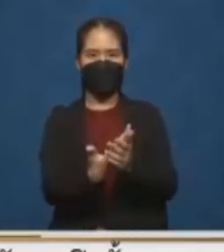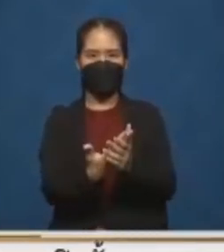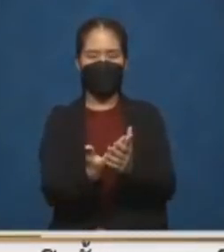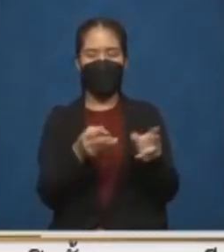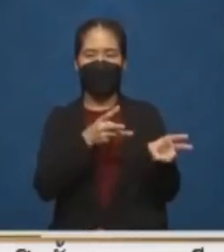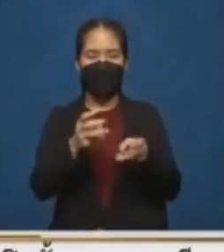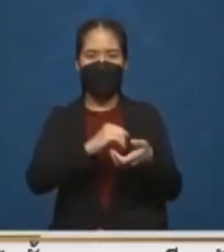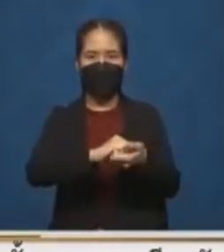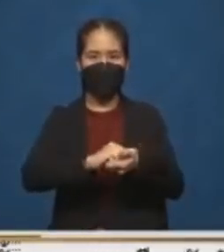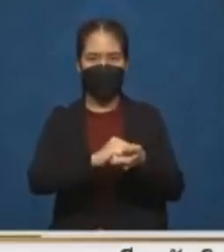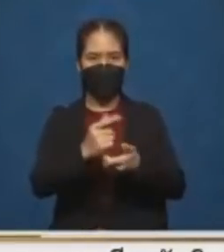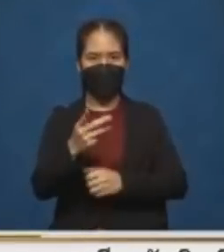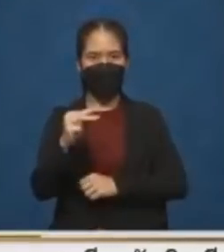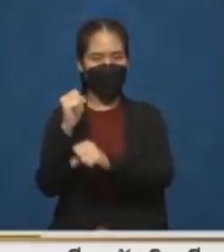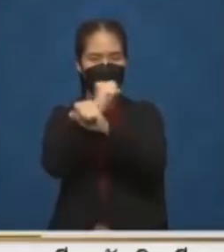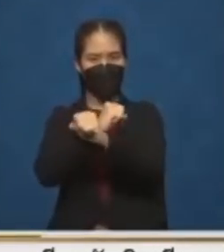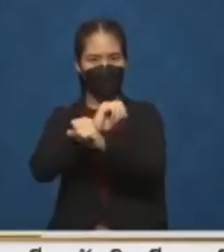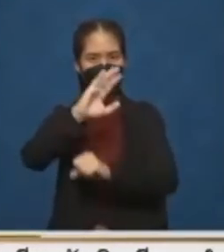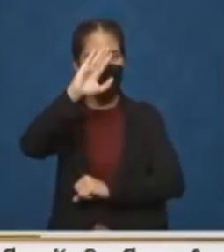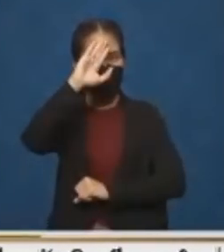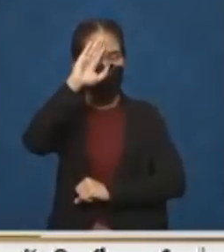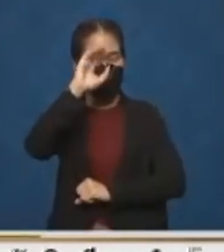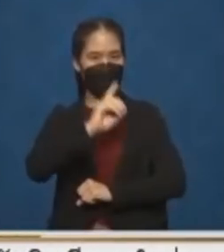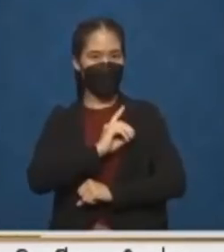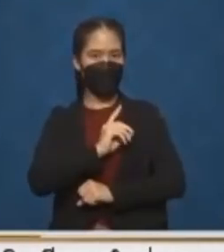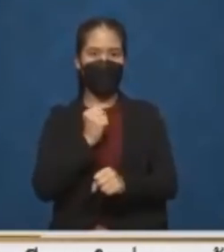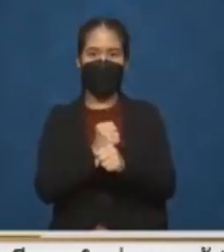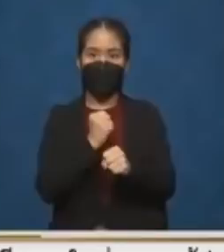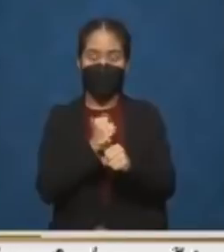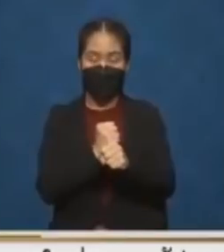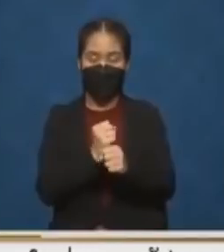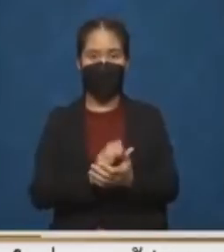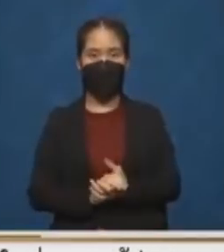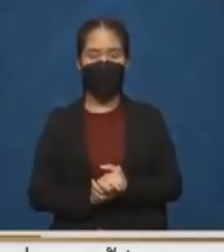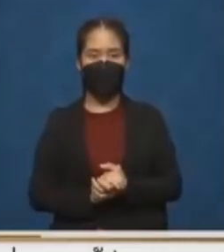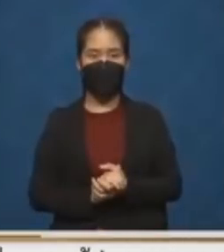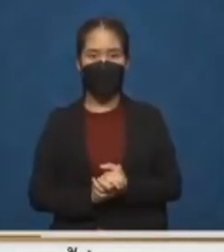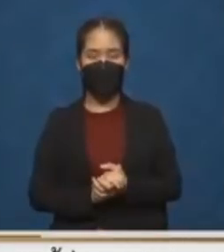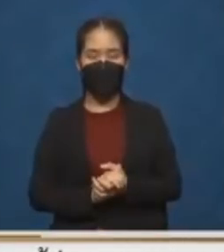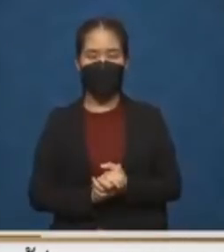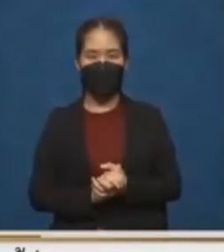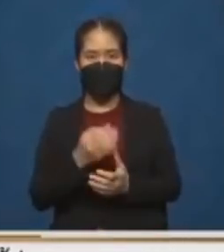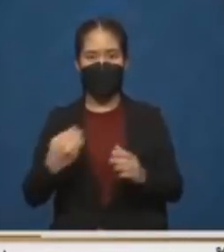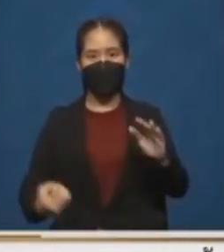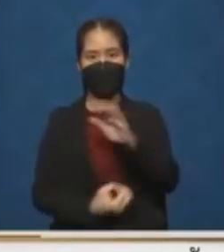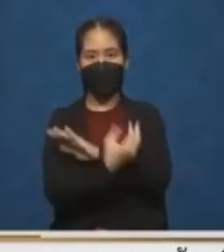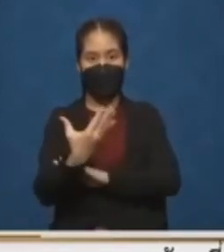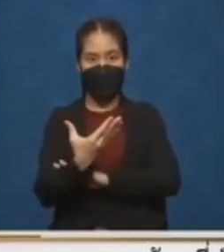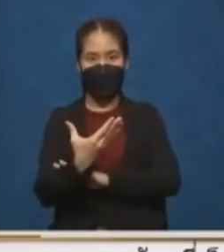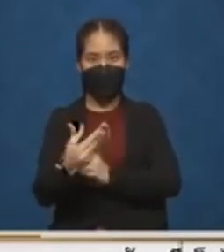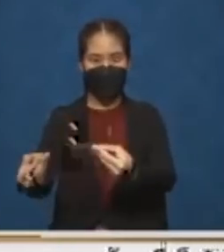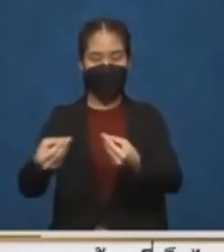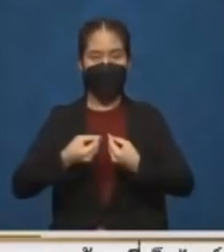ญาซื้อกรมควบคุมโกเป็นน่วยนสัญญาภายใต้เงินไขการมีโอกาสที่จะได้รัวัคซีน หรอ